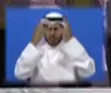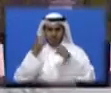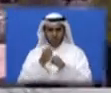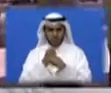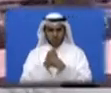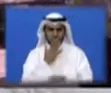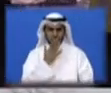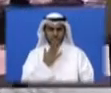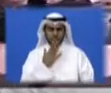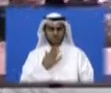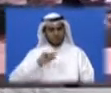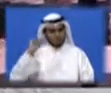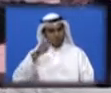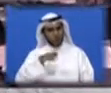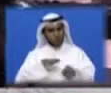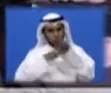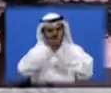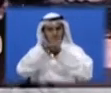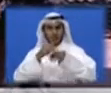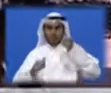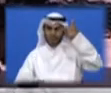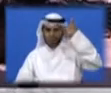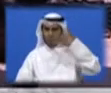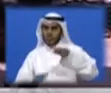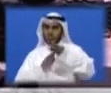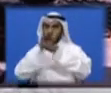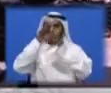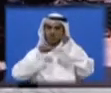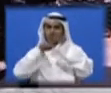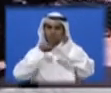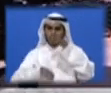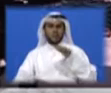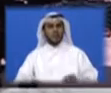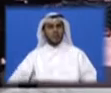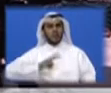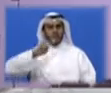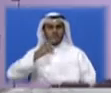إلى طرق سريعة متعددة الأدوار ترفع القدرة الاستيعابية